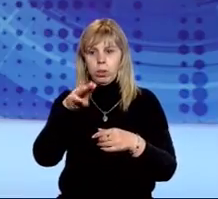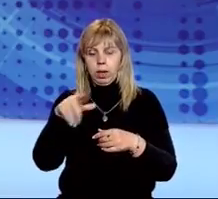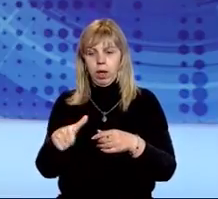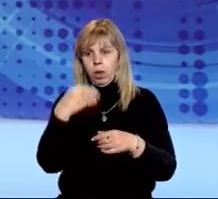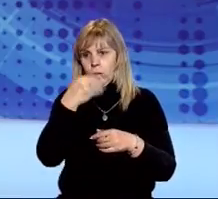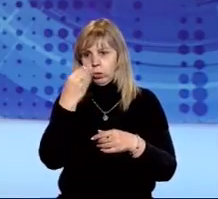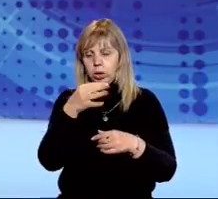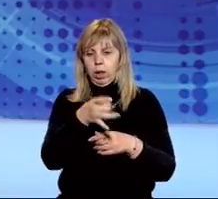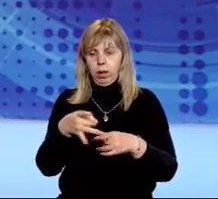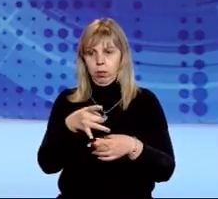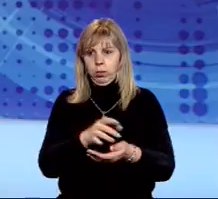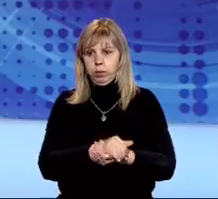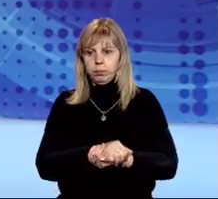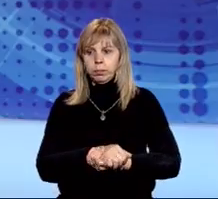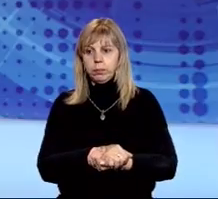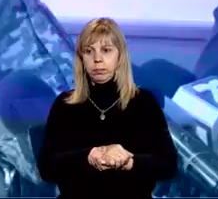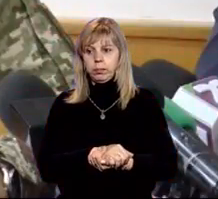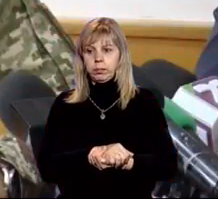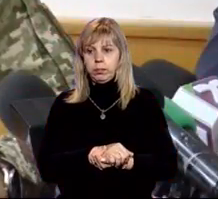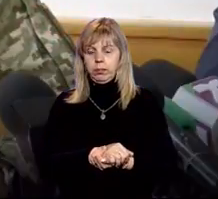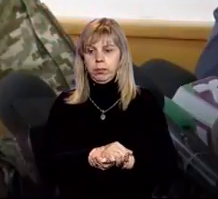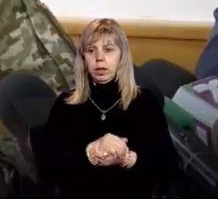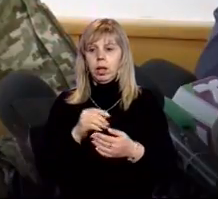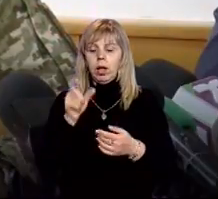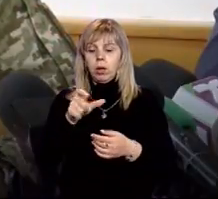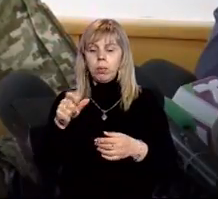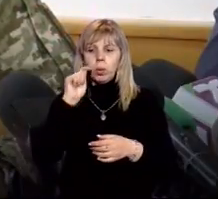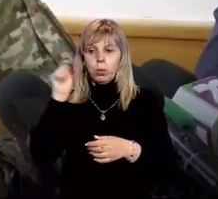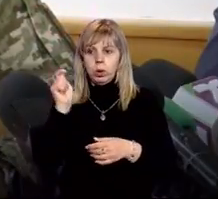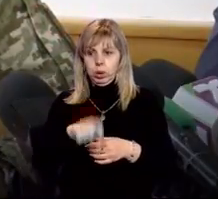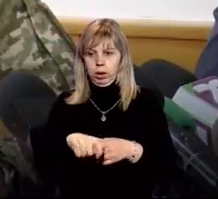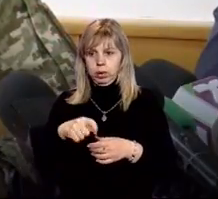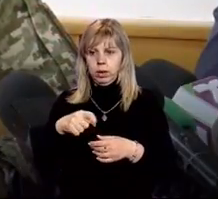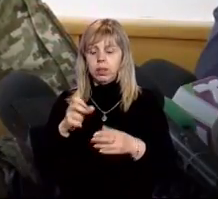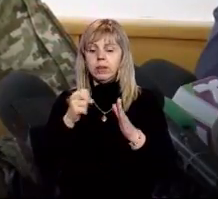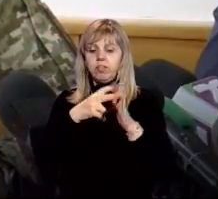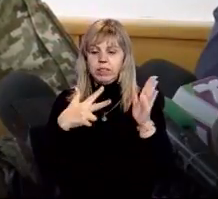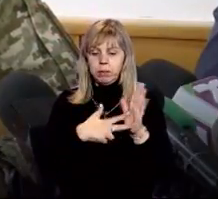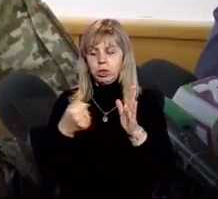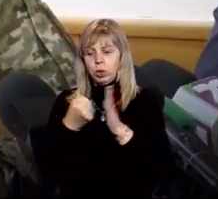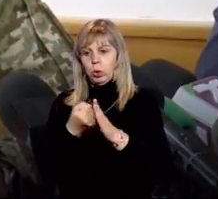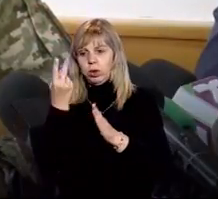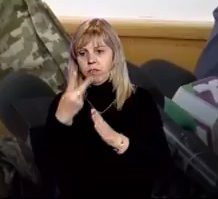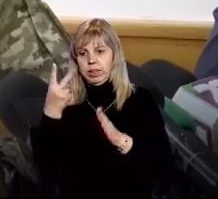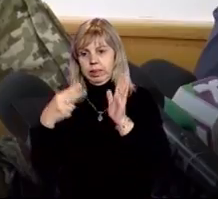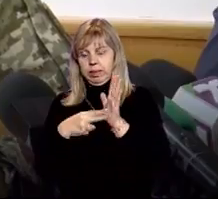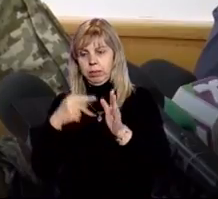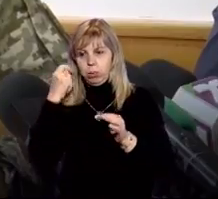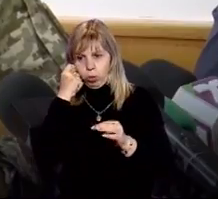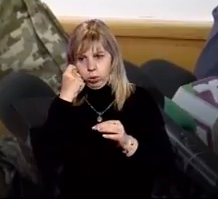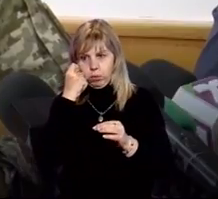та Ужгородського району. То громадяни України віком з 18 до 27